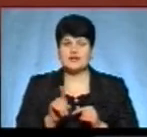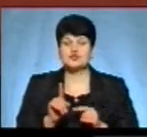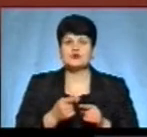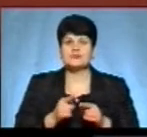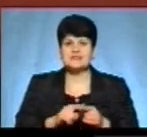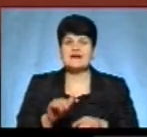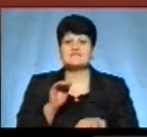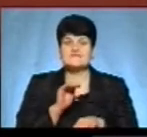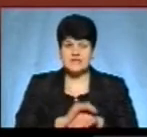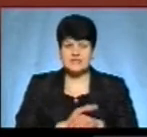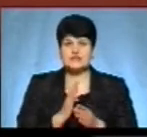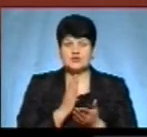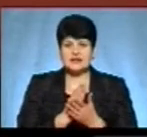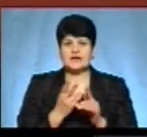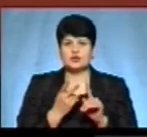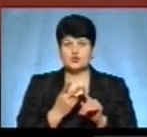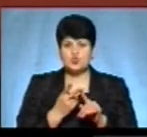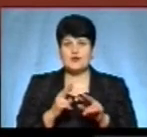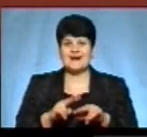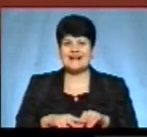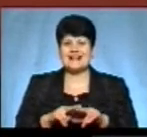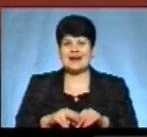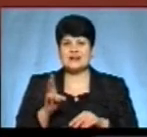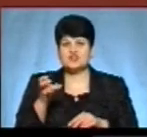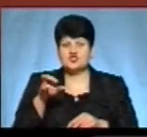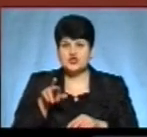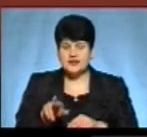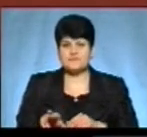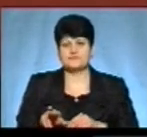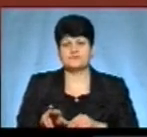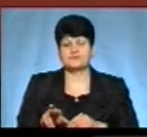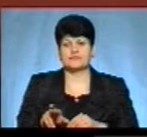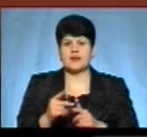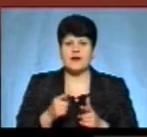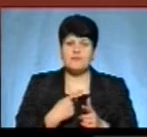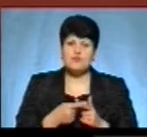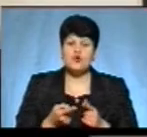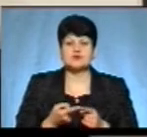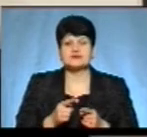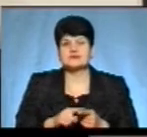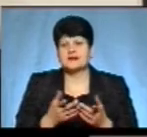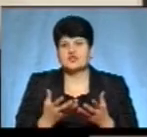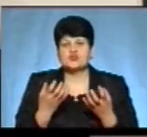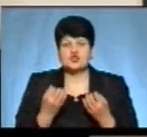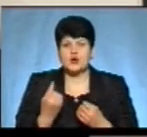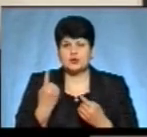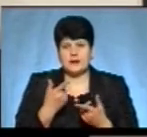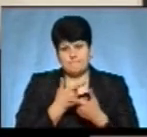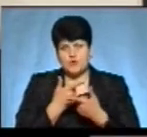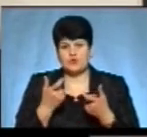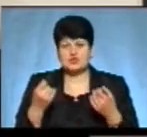фактично є друге хрещення, як сказав митрополит Епіфаній, або це є ще одне